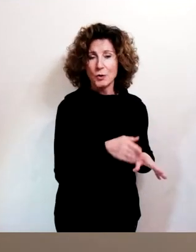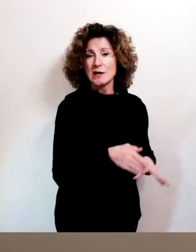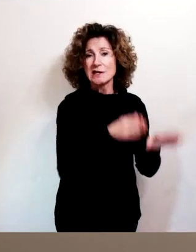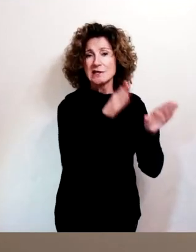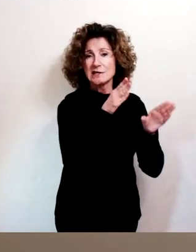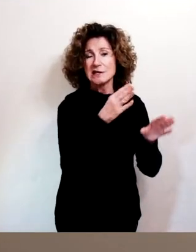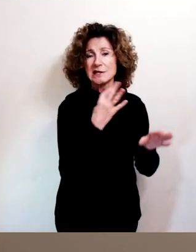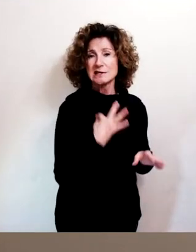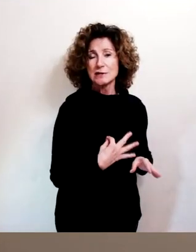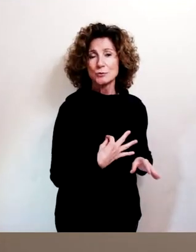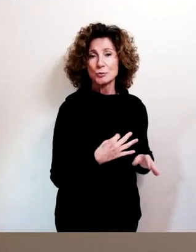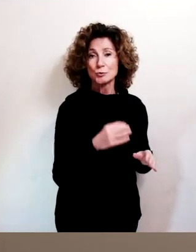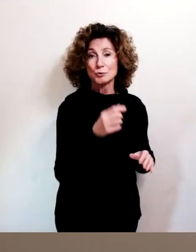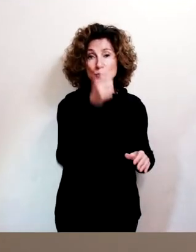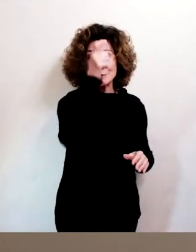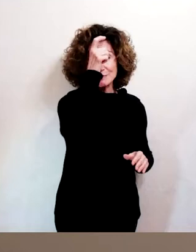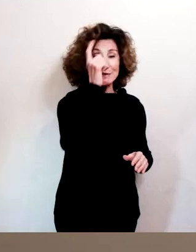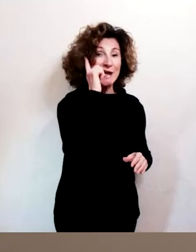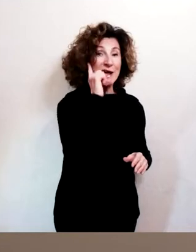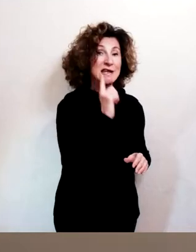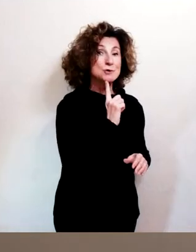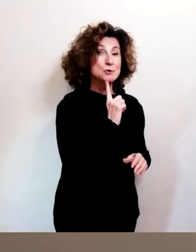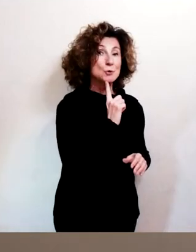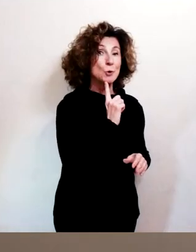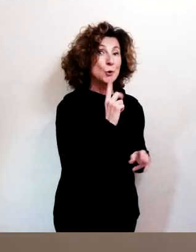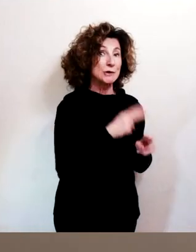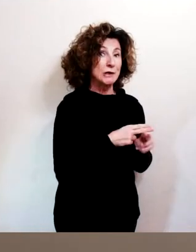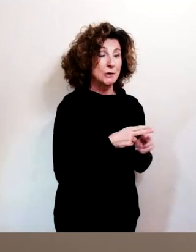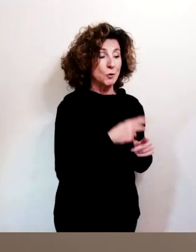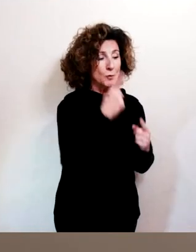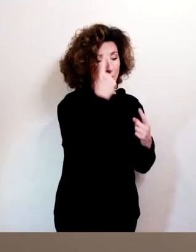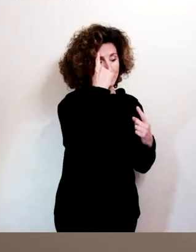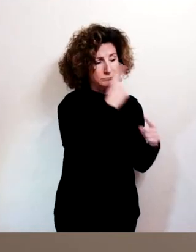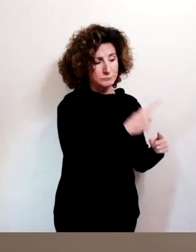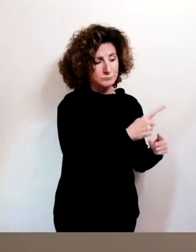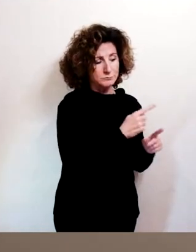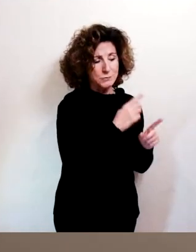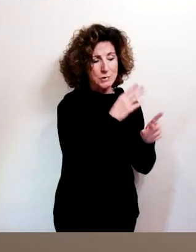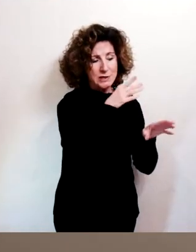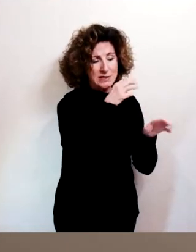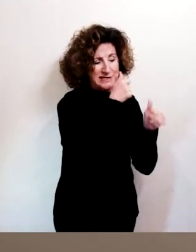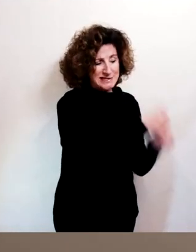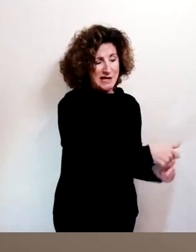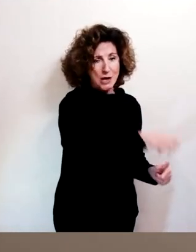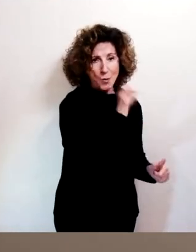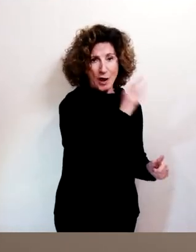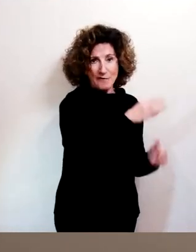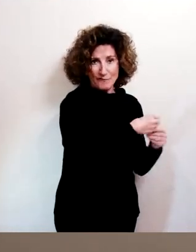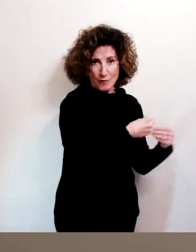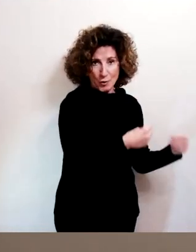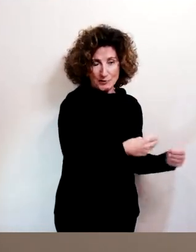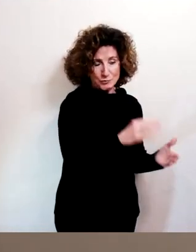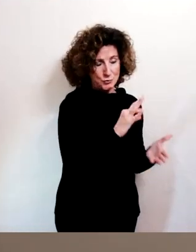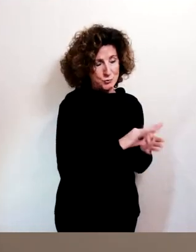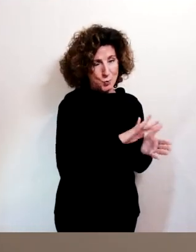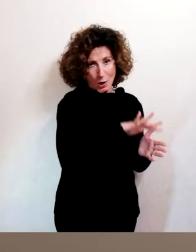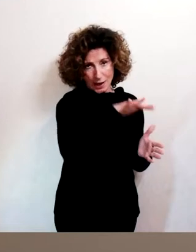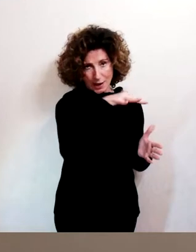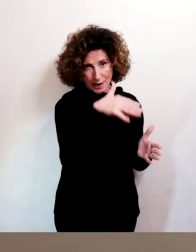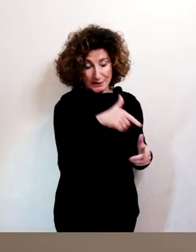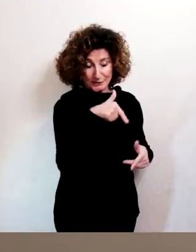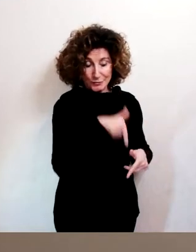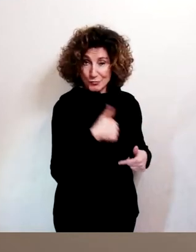affittati dall'istituto statale sordi roma che però è un istituto che si occupa di formazione e non c'entra con la scuola li abbiamo in